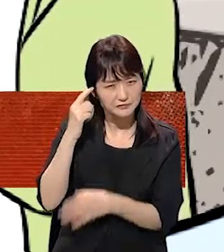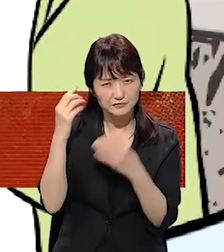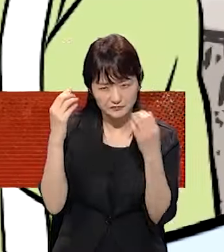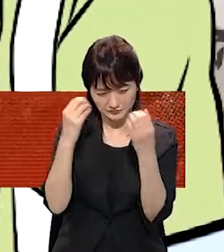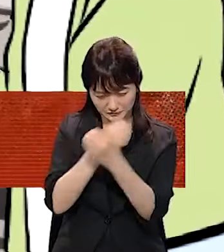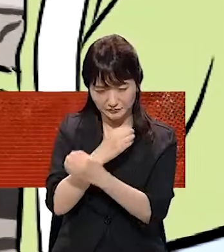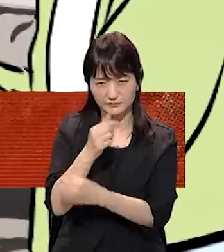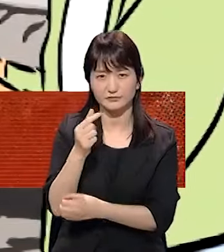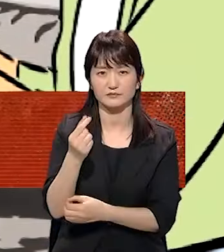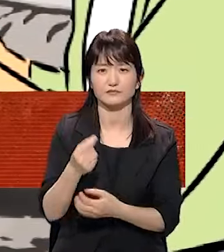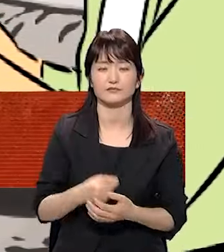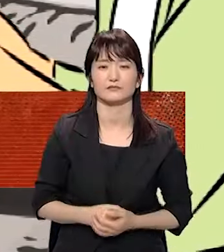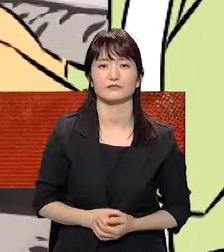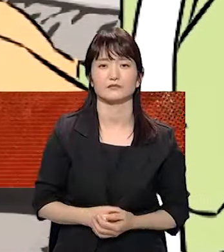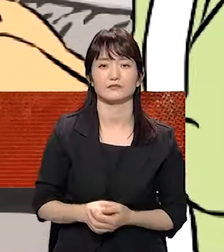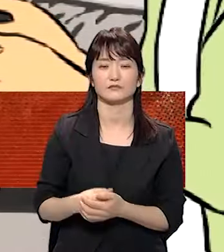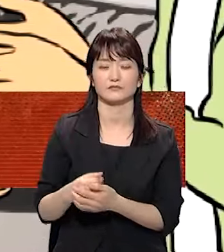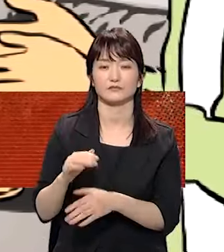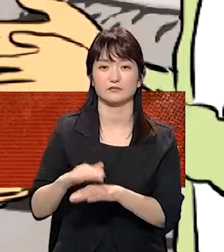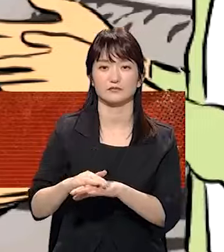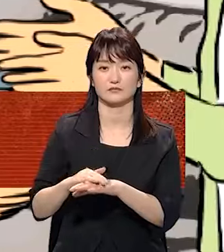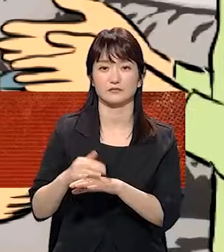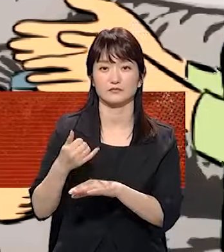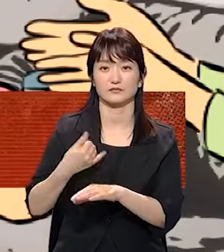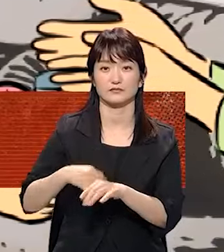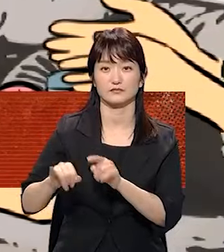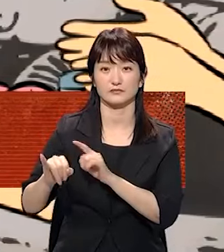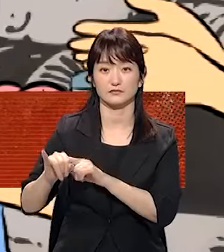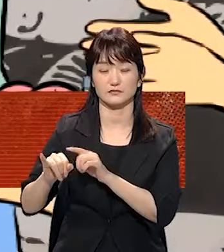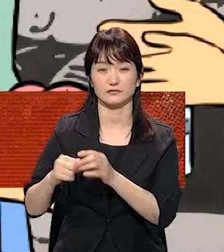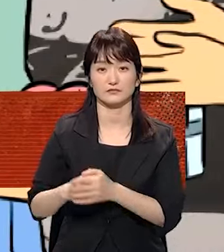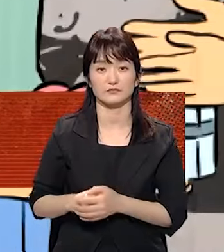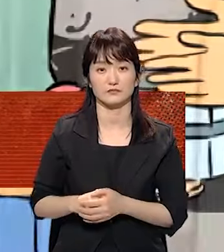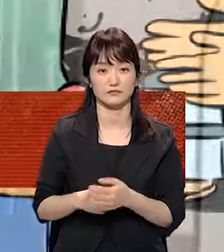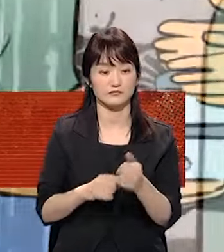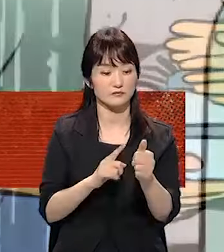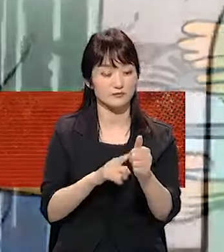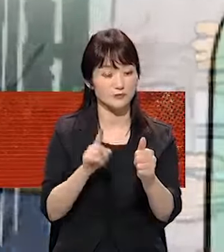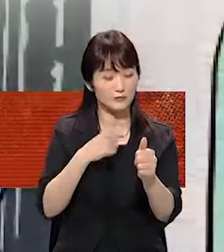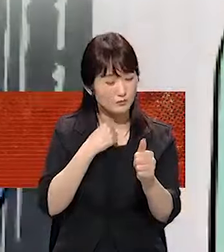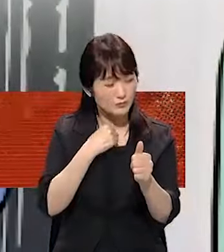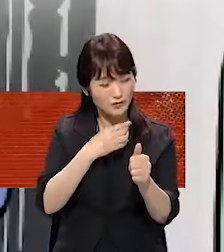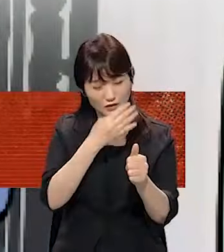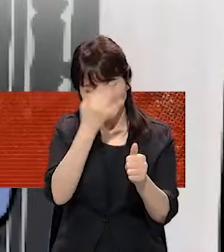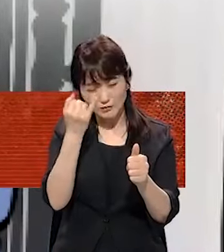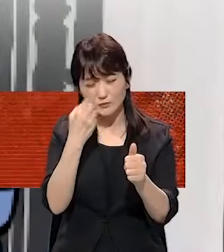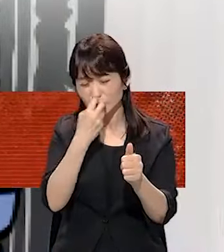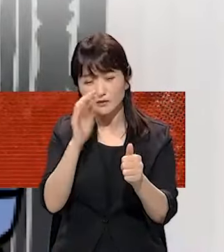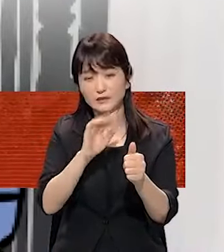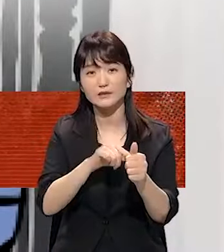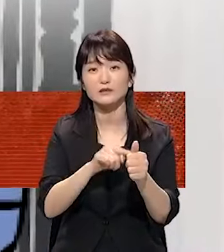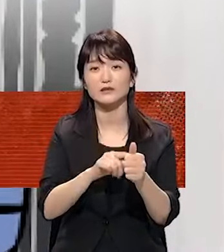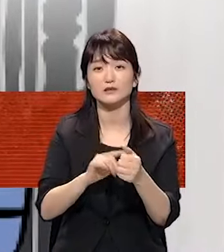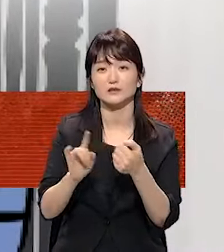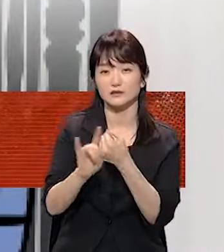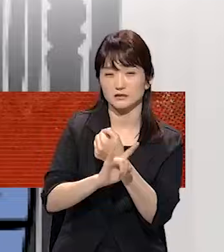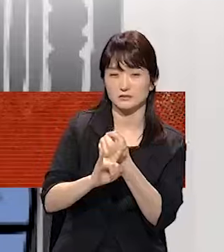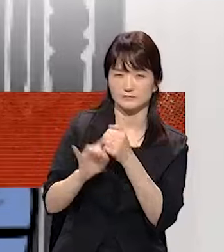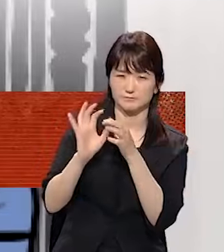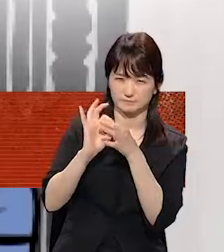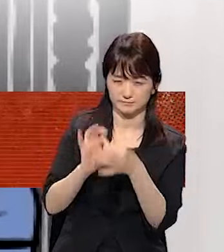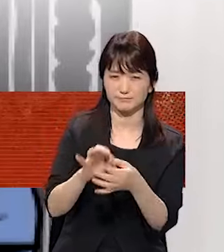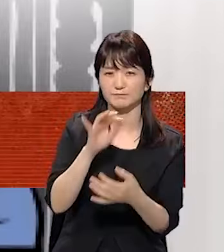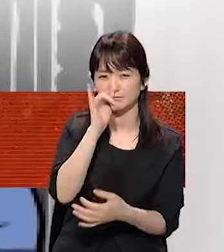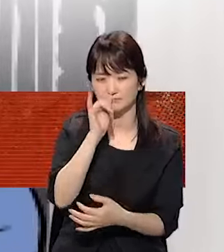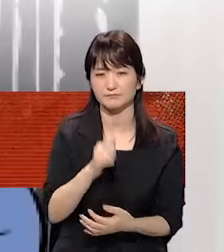같다고 합니다 사연자가 대놓고 뭘 바라고 할머니를 챙기는게 아니다 이렇게 얘기를 해봤지만 외삼촌의 이간질은 계속되고